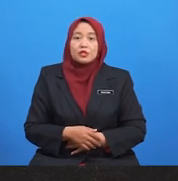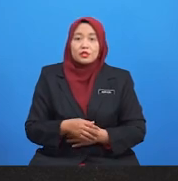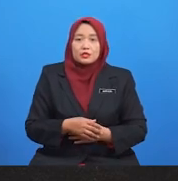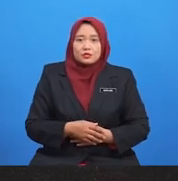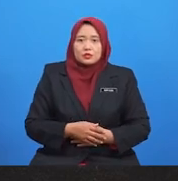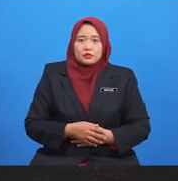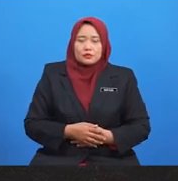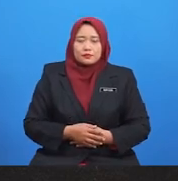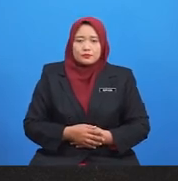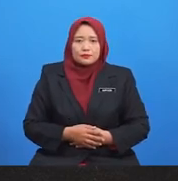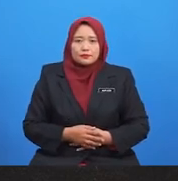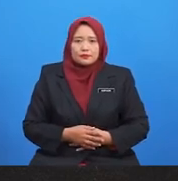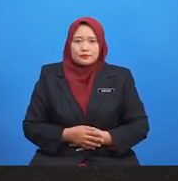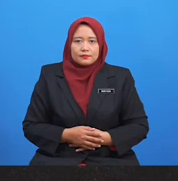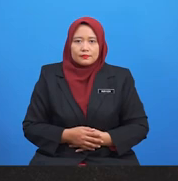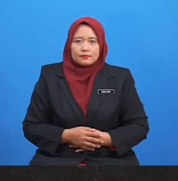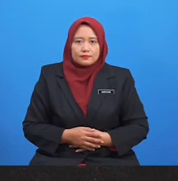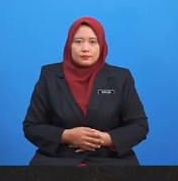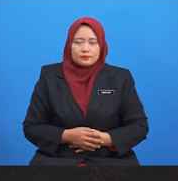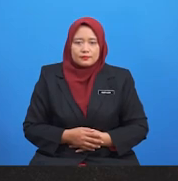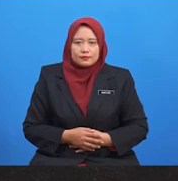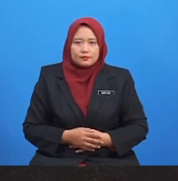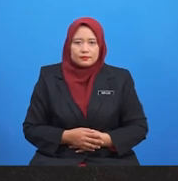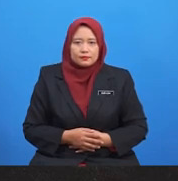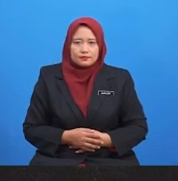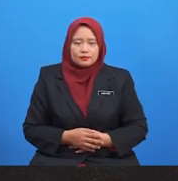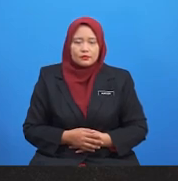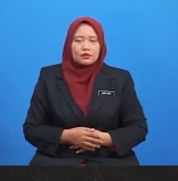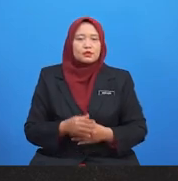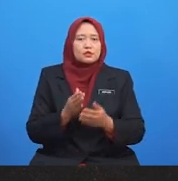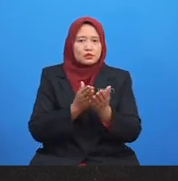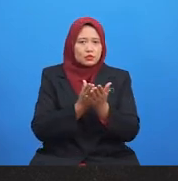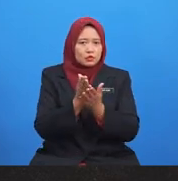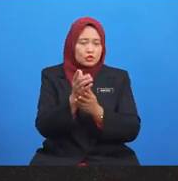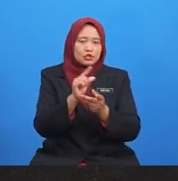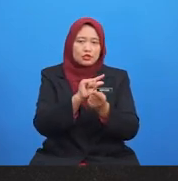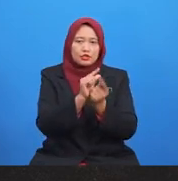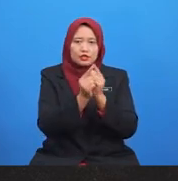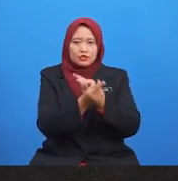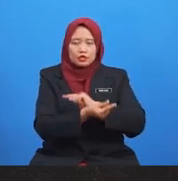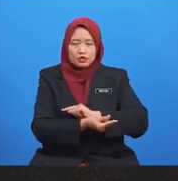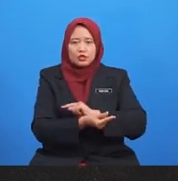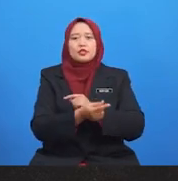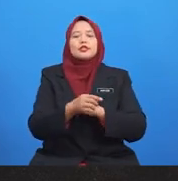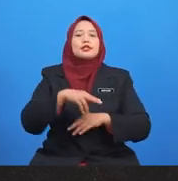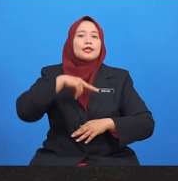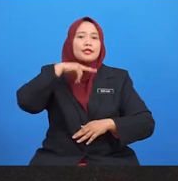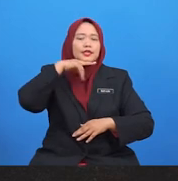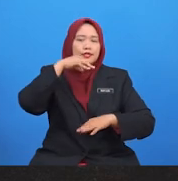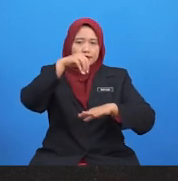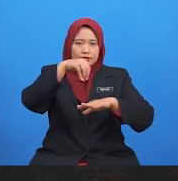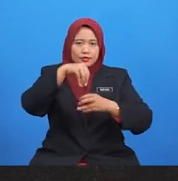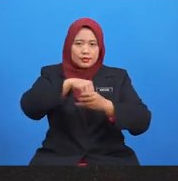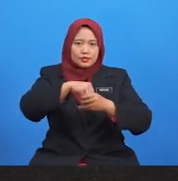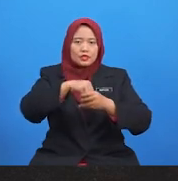Seterusnya, kita akan gantikan nilai had ke dalam Y. Oleh itu,